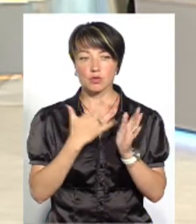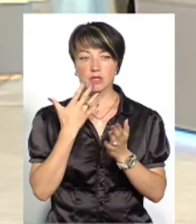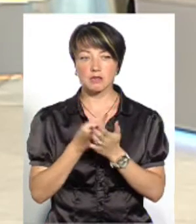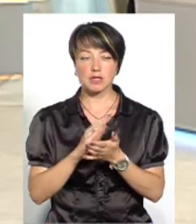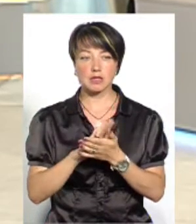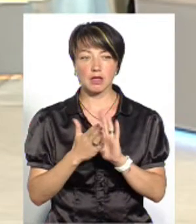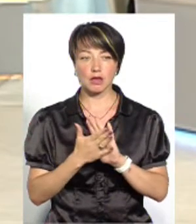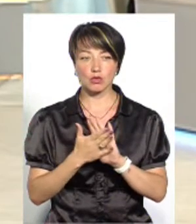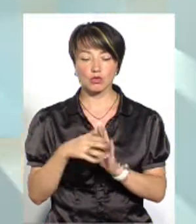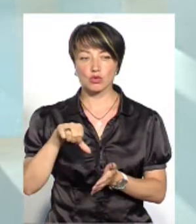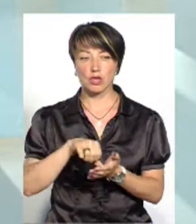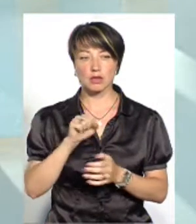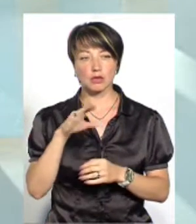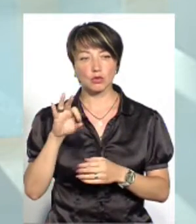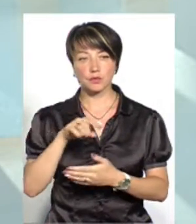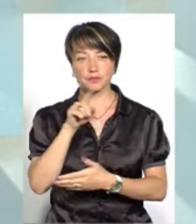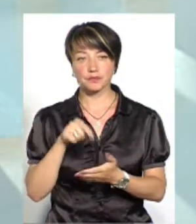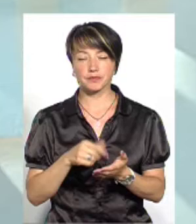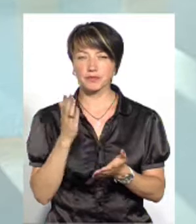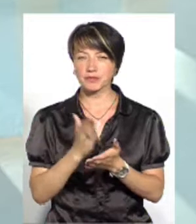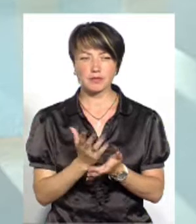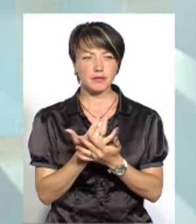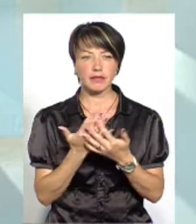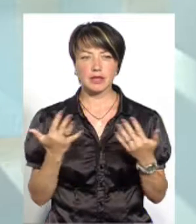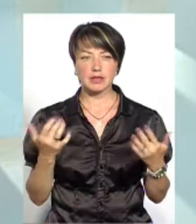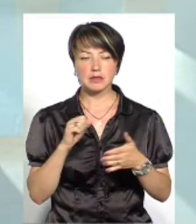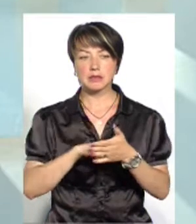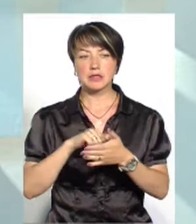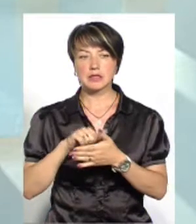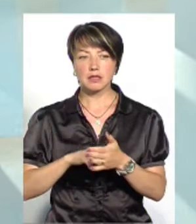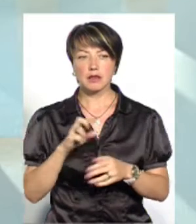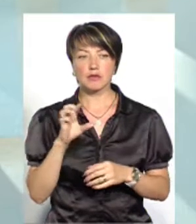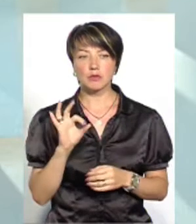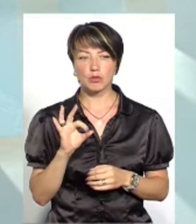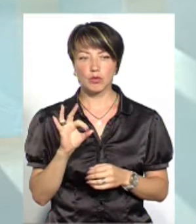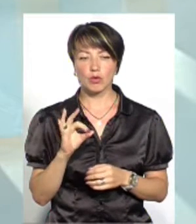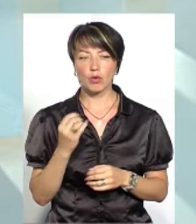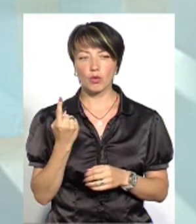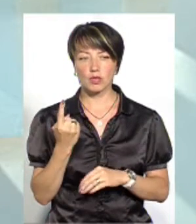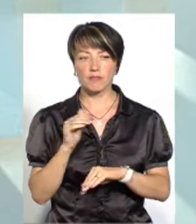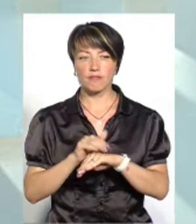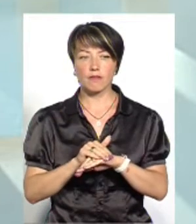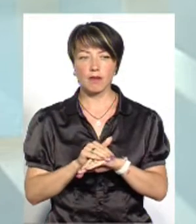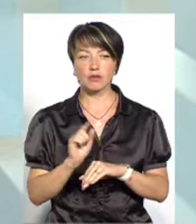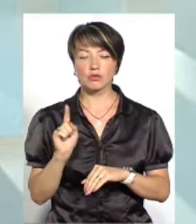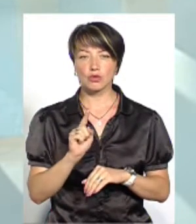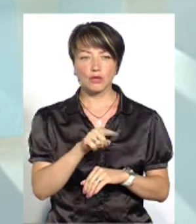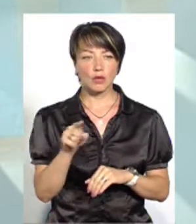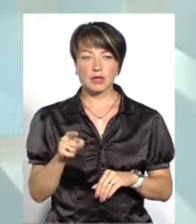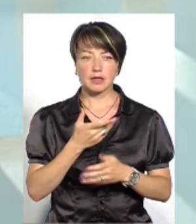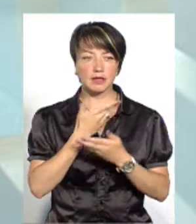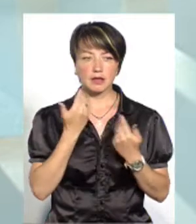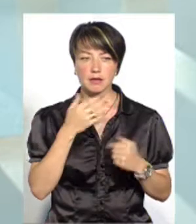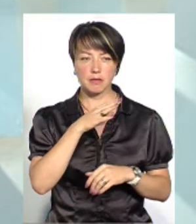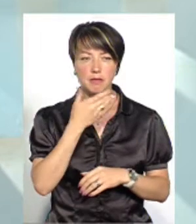фіксують свій статус? Ну, для цього є різні підстави, тому що один факт – це те, що вони не